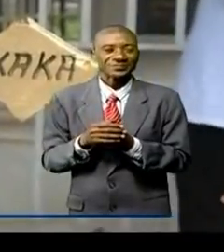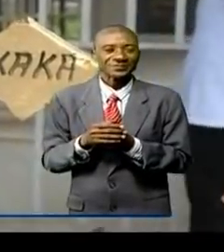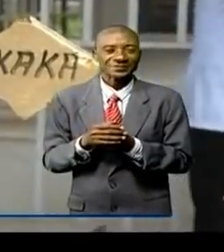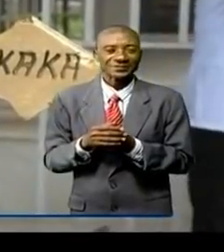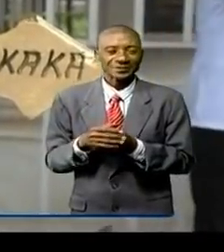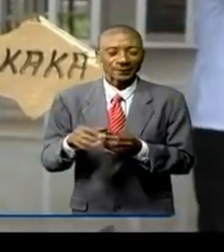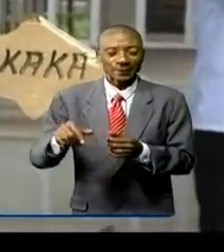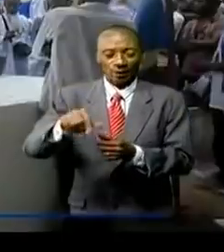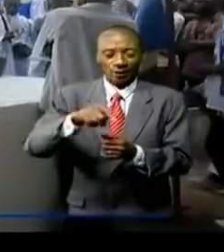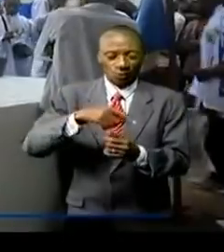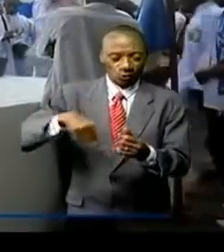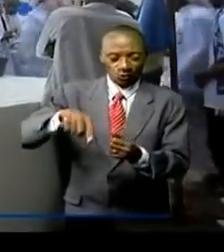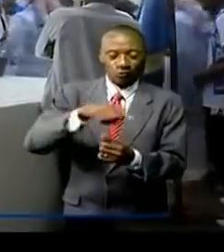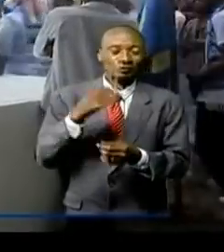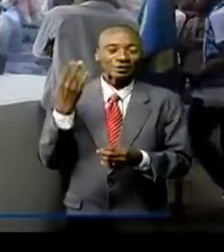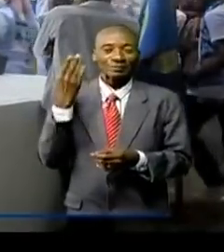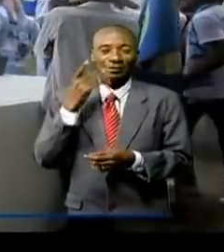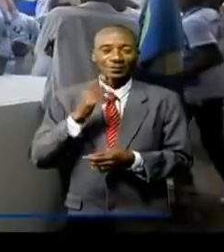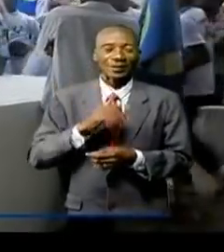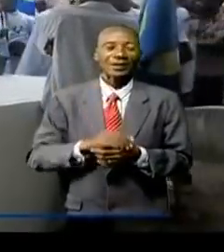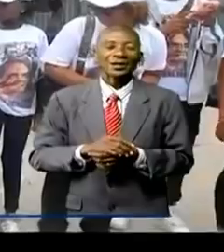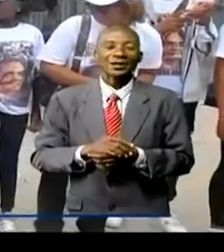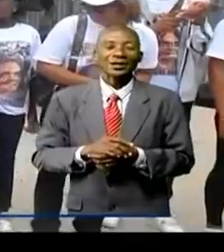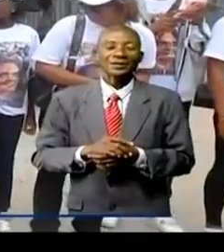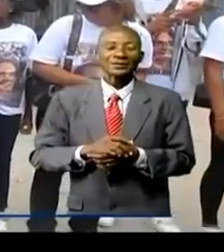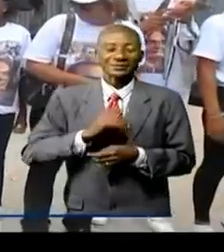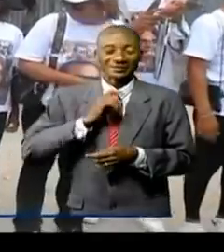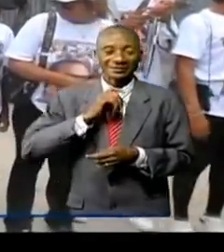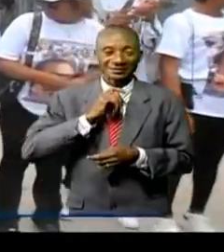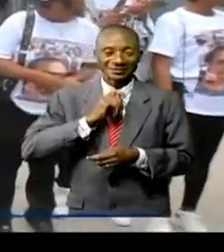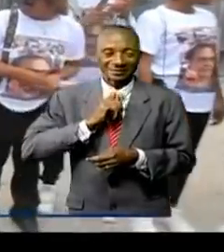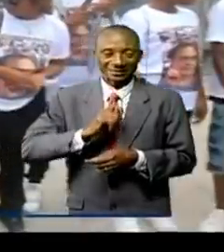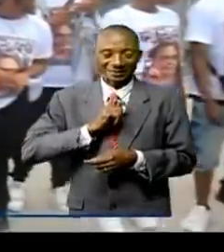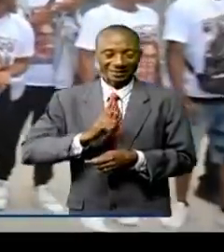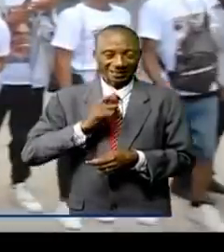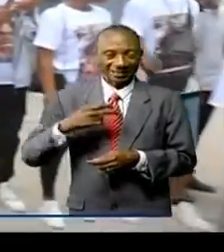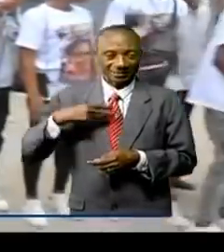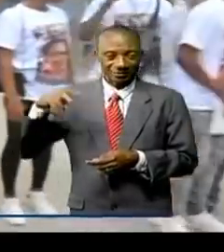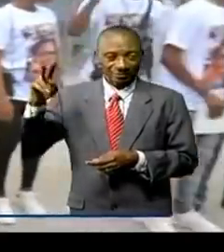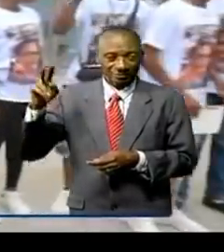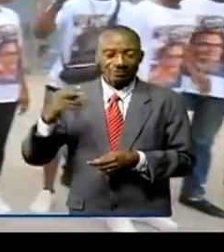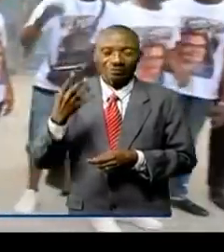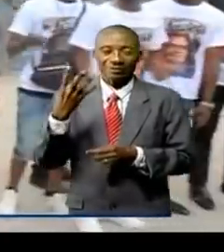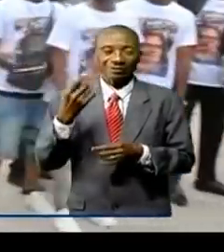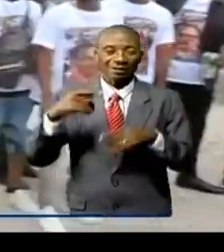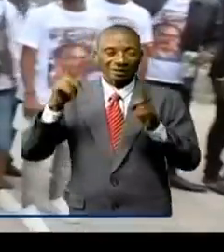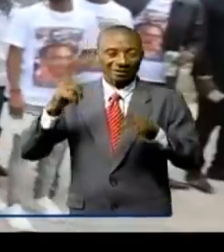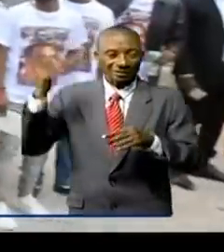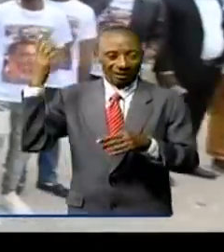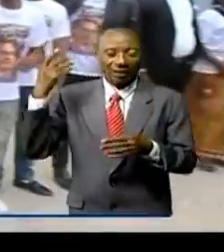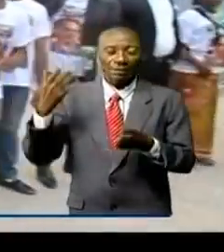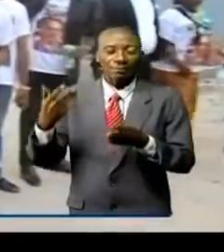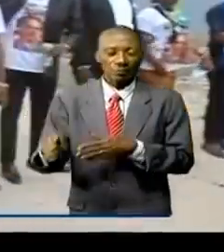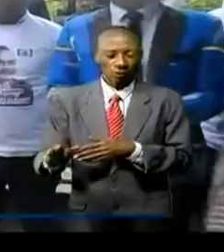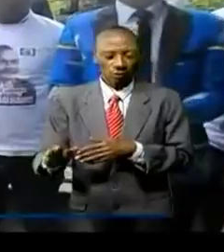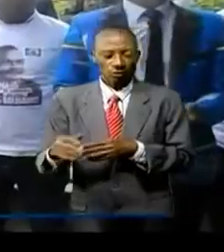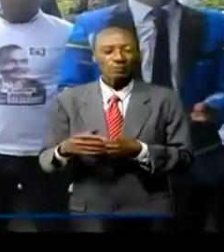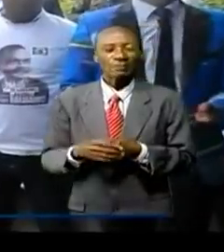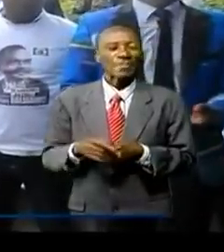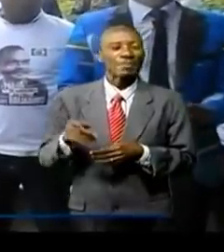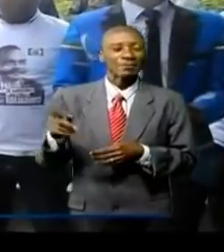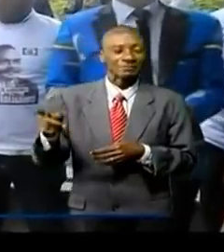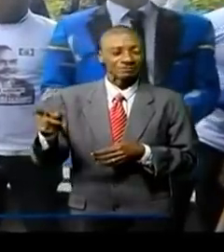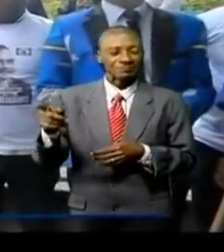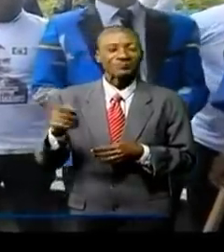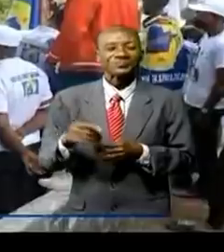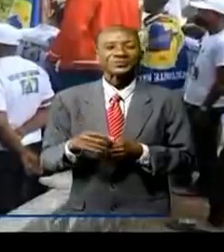40 ans après sa disparition, la famille biologique, partie de l'unité nationale dont il fut initiateur, s'est